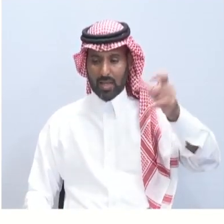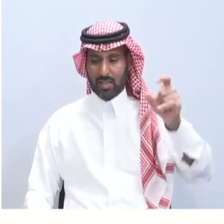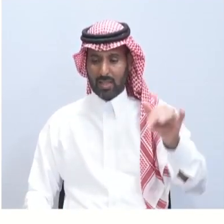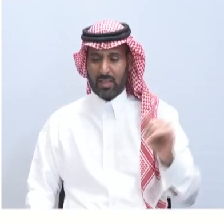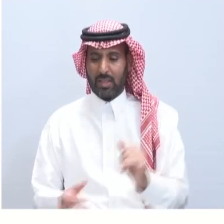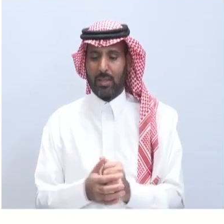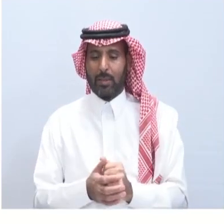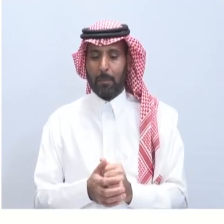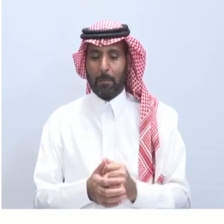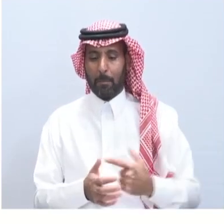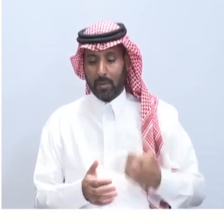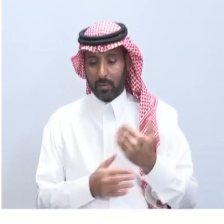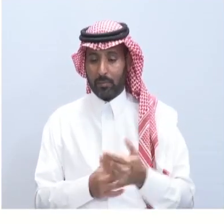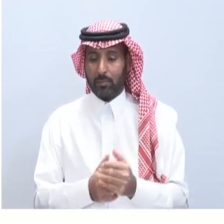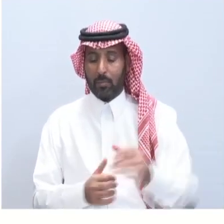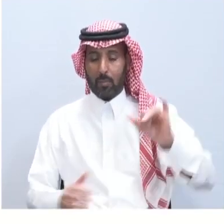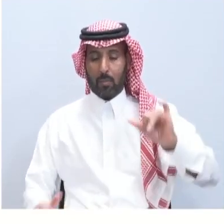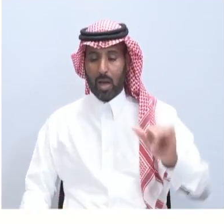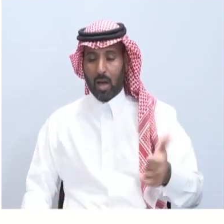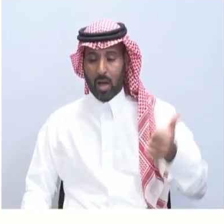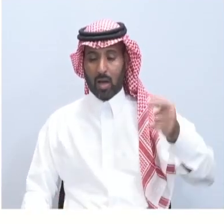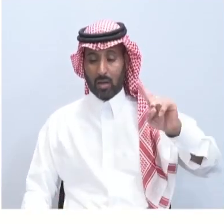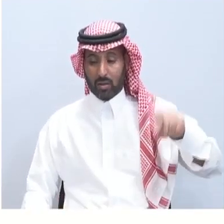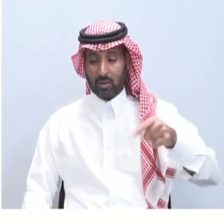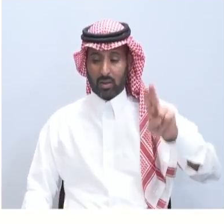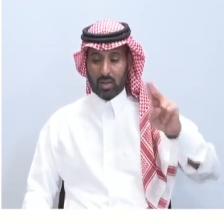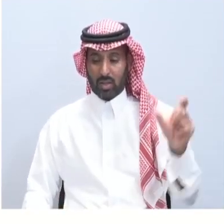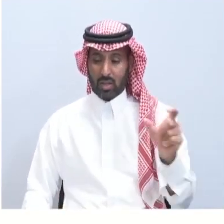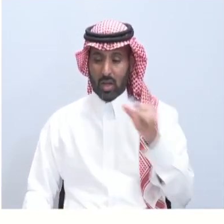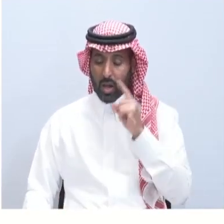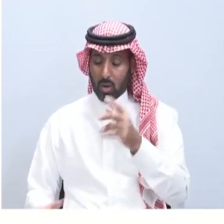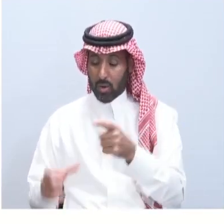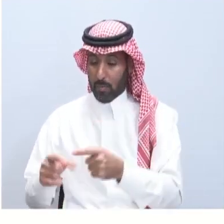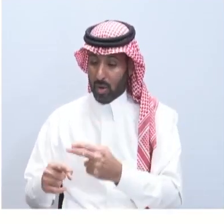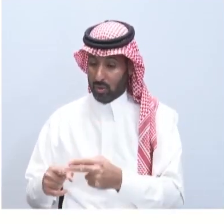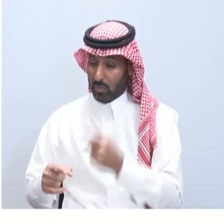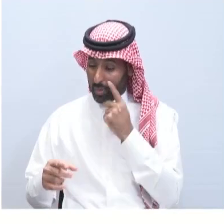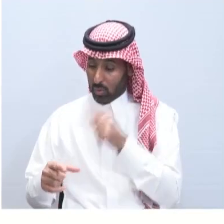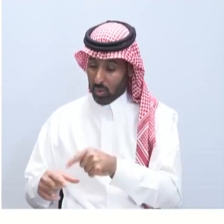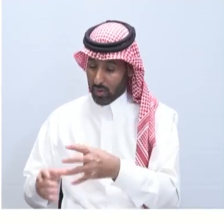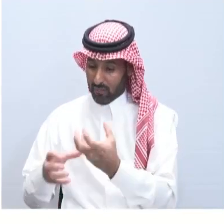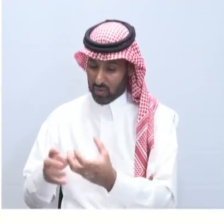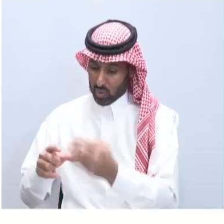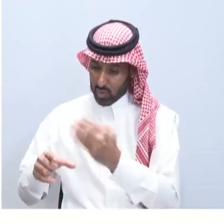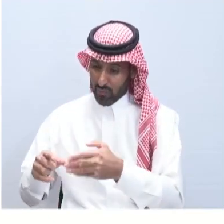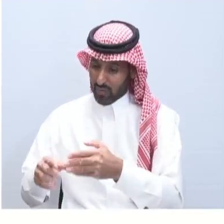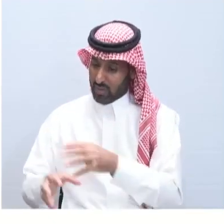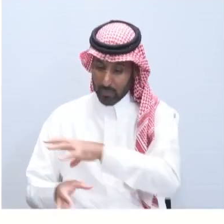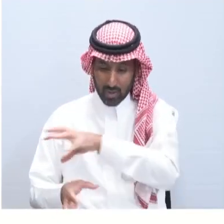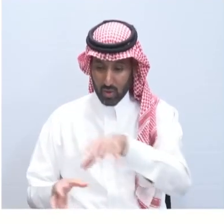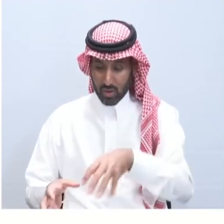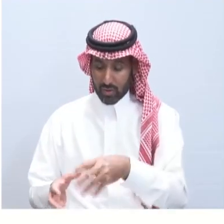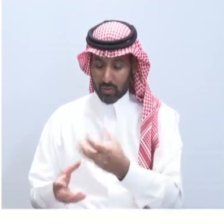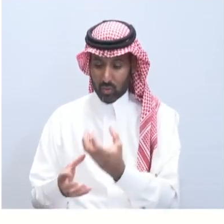ميلاديه واليورانيوم معدن يمكن العثور عليه في الصخور في جميع انحاء